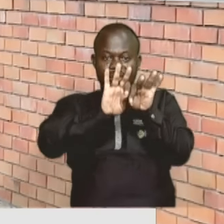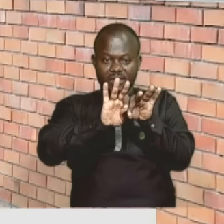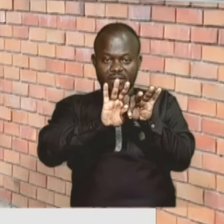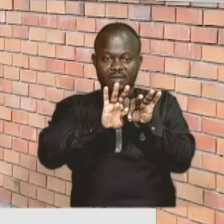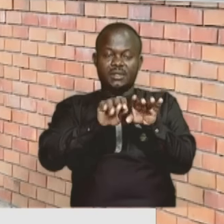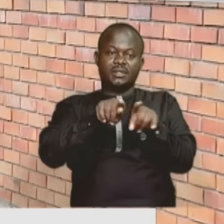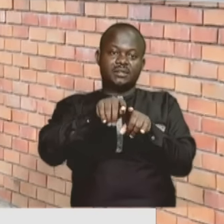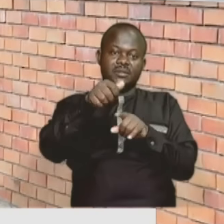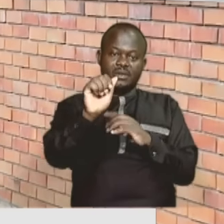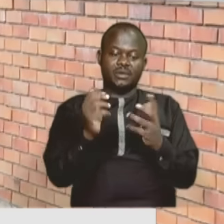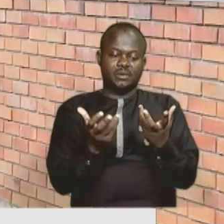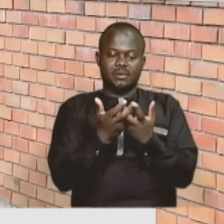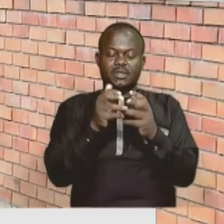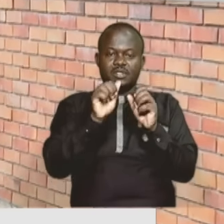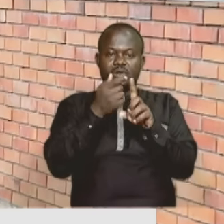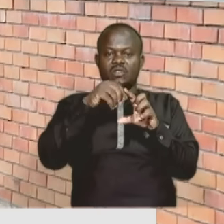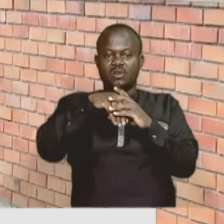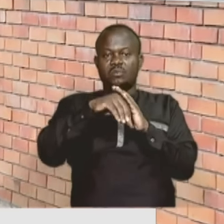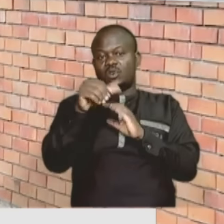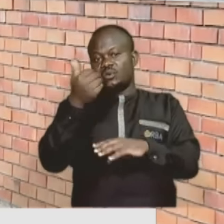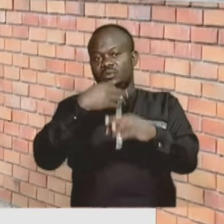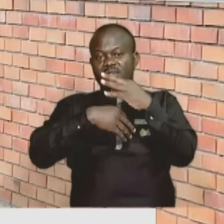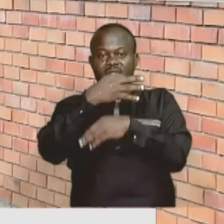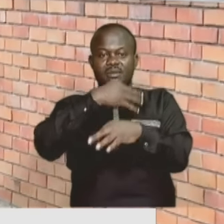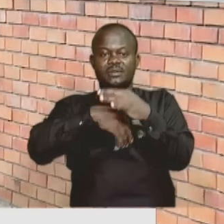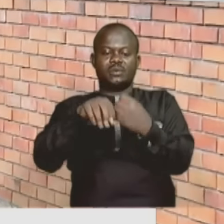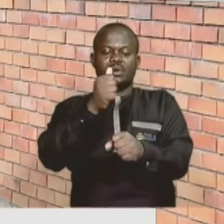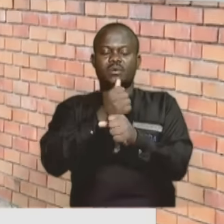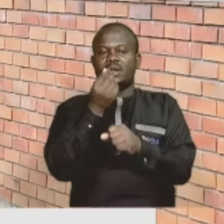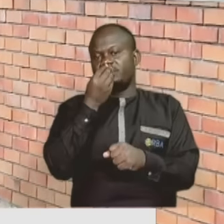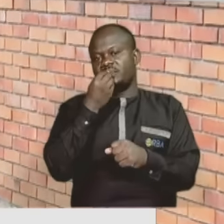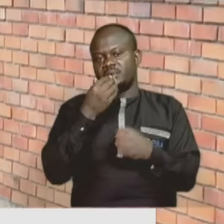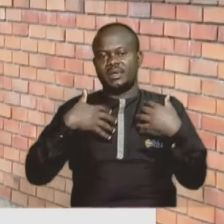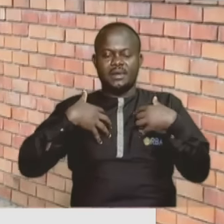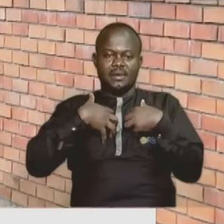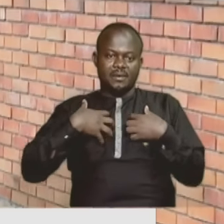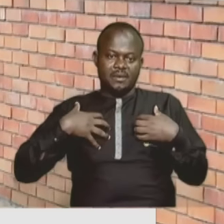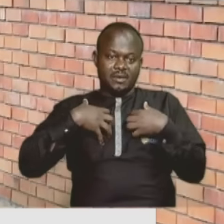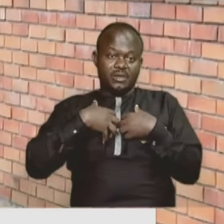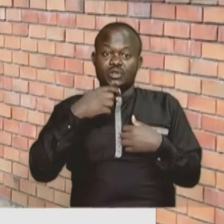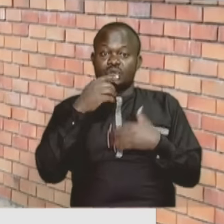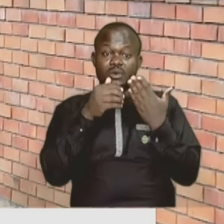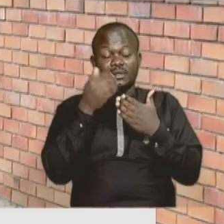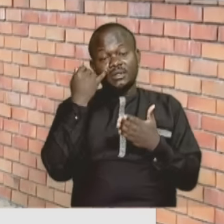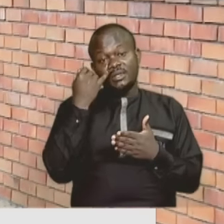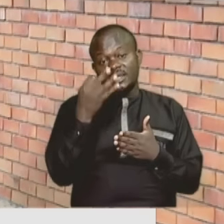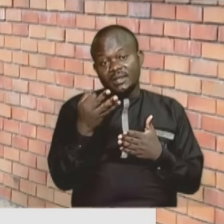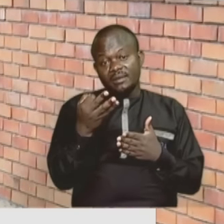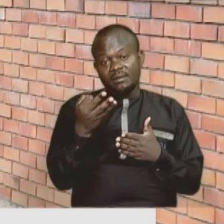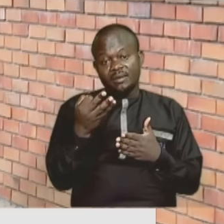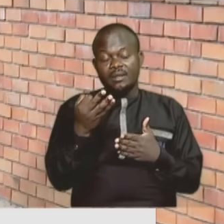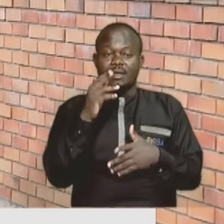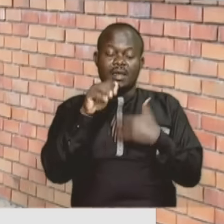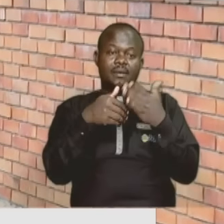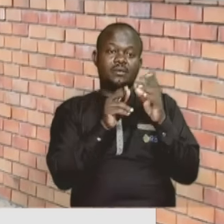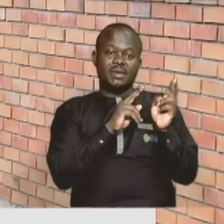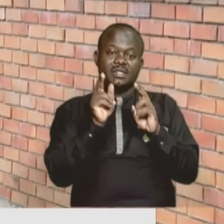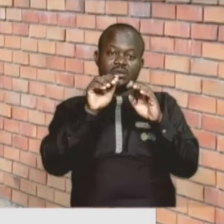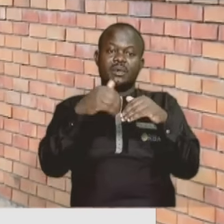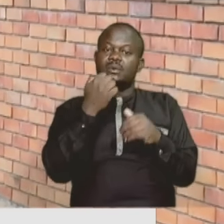nabyo kubihuza bishobora kuvamo urundi ruganda tugakora ibyo kurya by'amatungo. Niba ko abari basanzwe bahinga ibigori